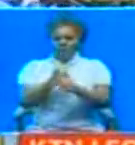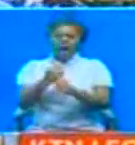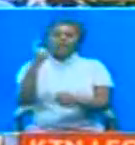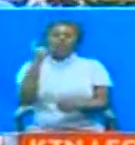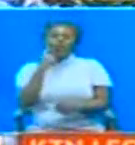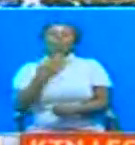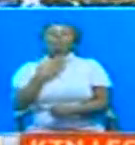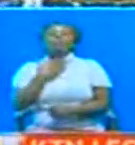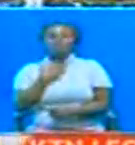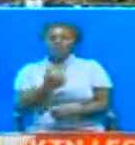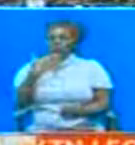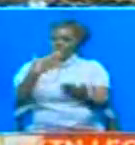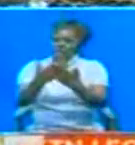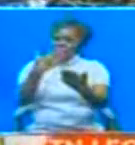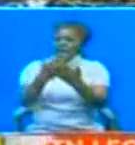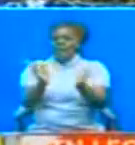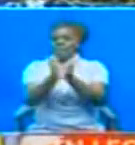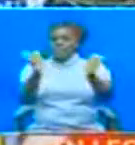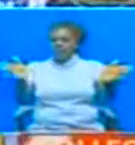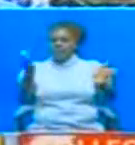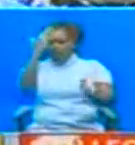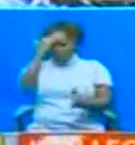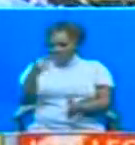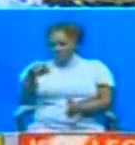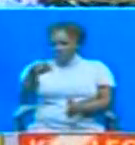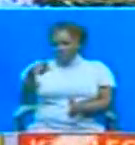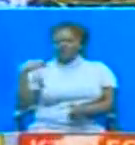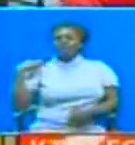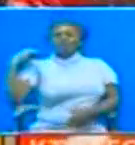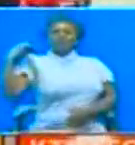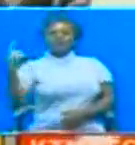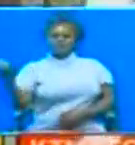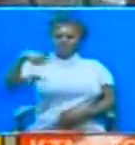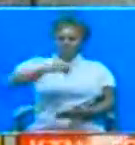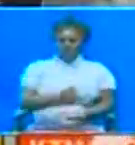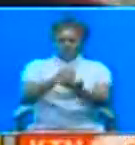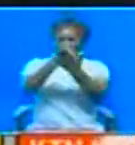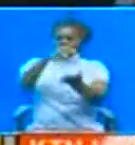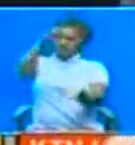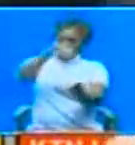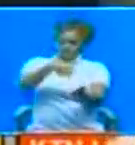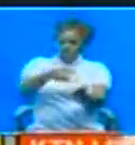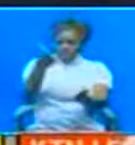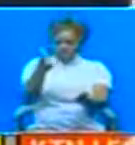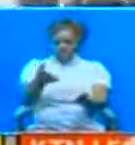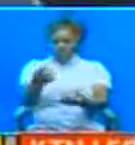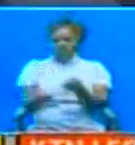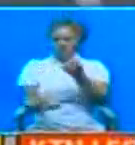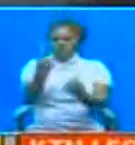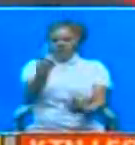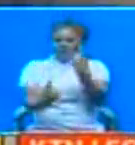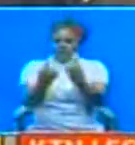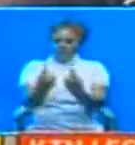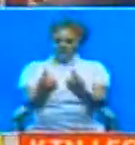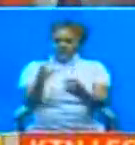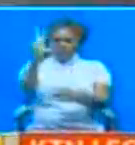Tunataka tu kuwashukuru wananchi kwa sababu ya vile ambavyo wamejitokeza kusaidia. Kutokana na hali hii, wazima moto na hata walinda